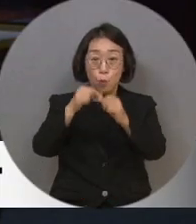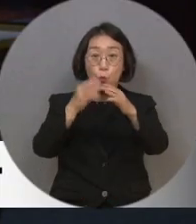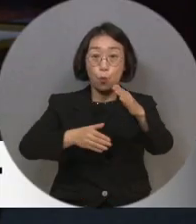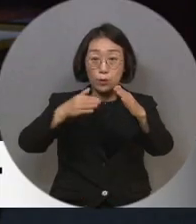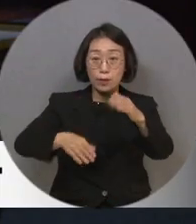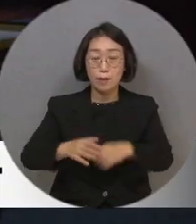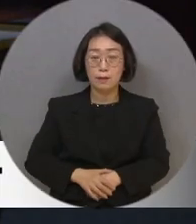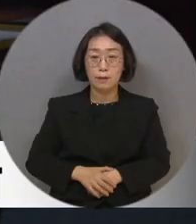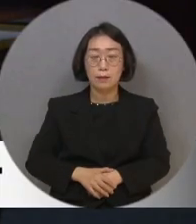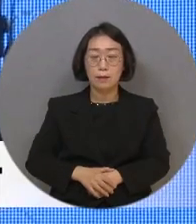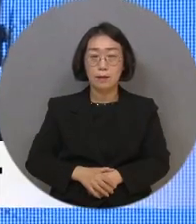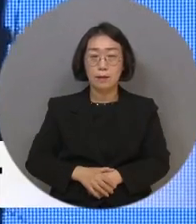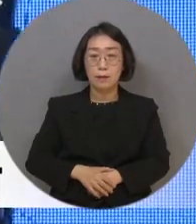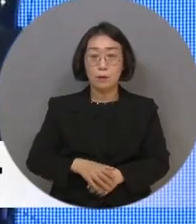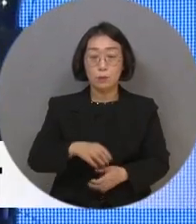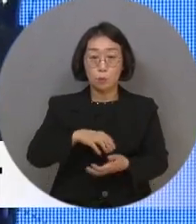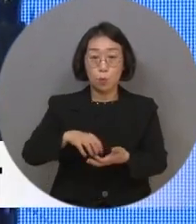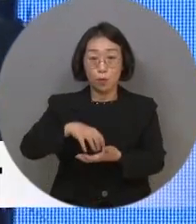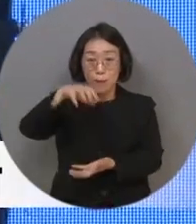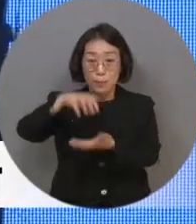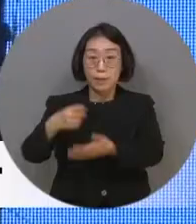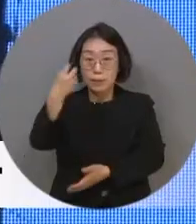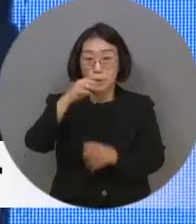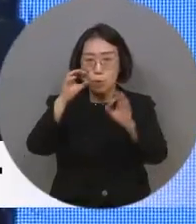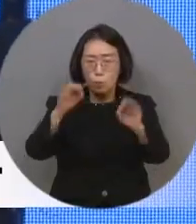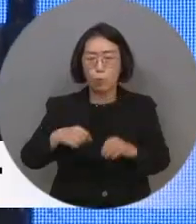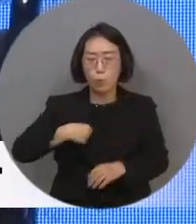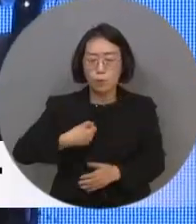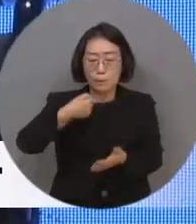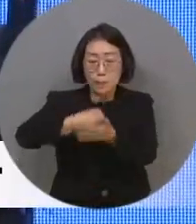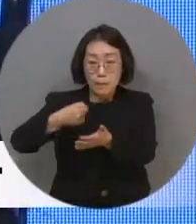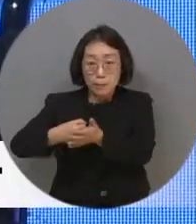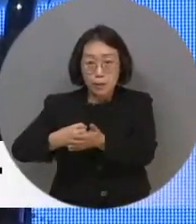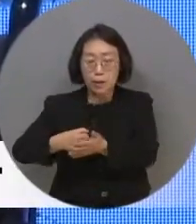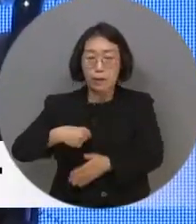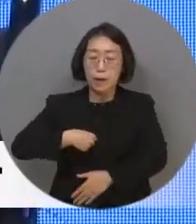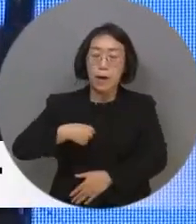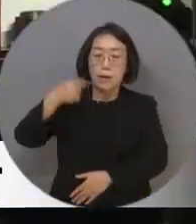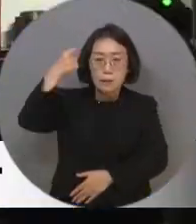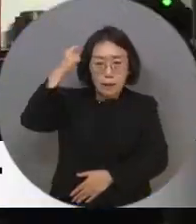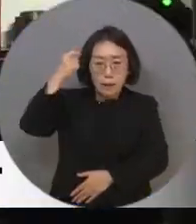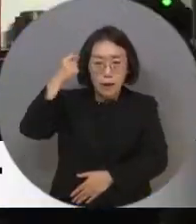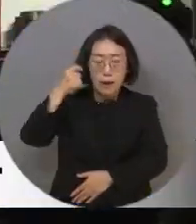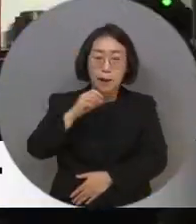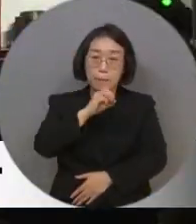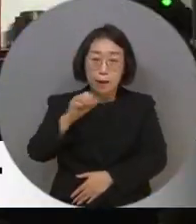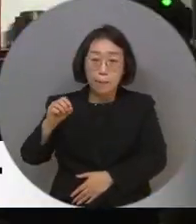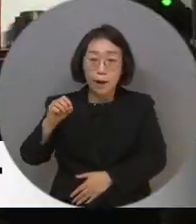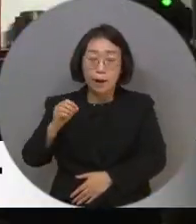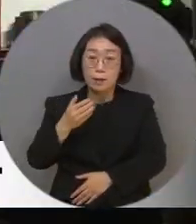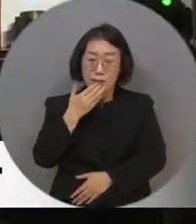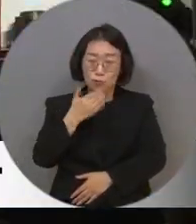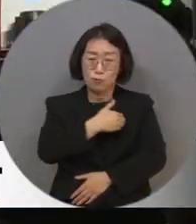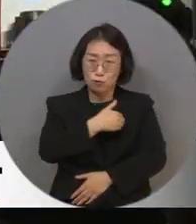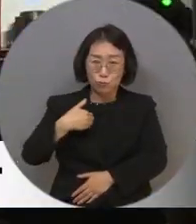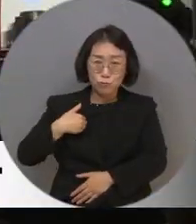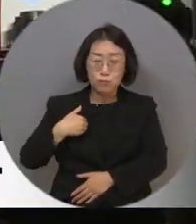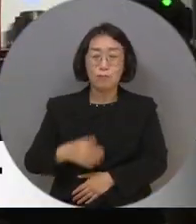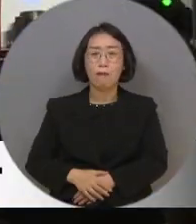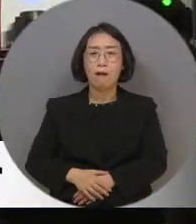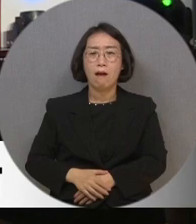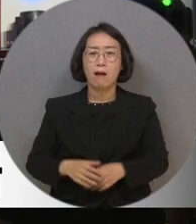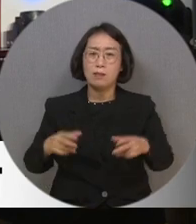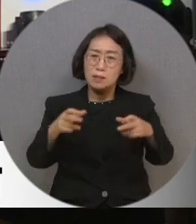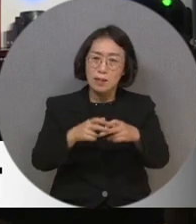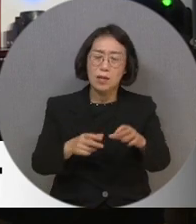한국장애인고용공단의 통계자료에 따르면 본인과 관련된 의사결정 시 자신의 의견을 표현하는 발달장애인은 10명 중